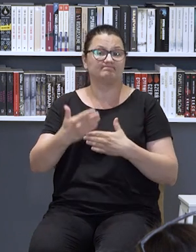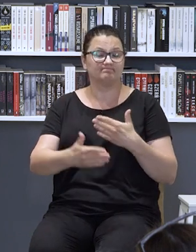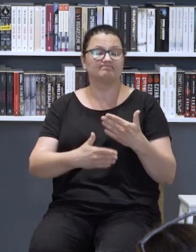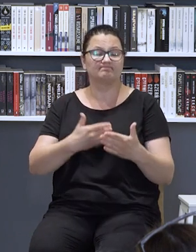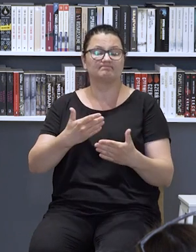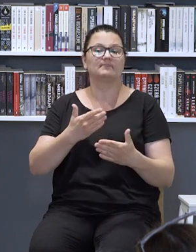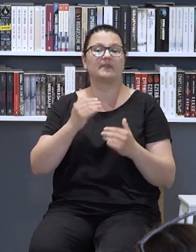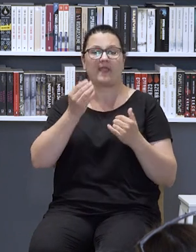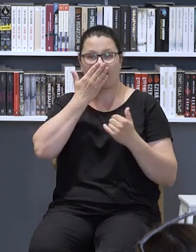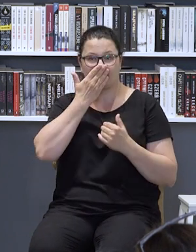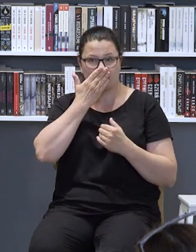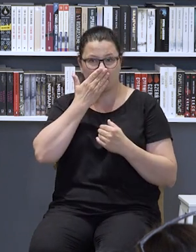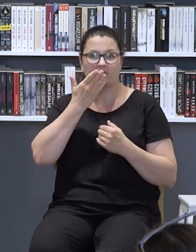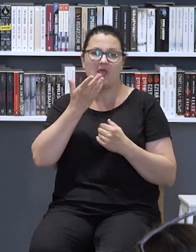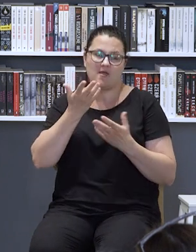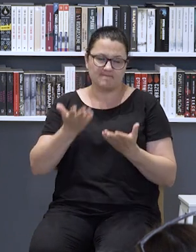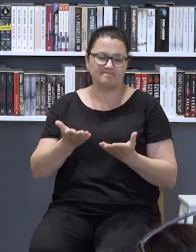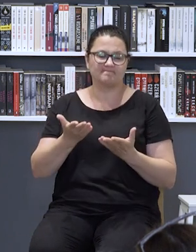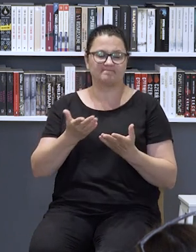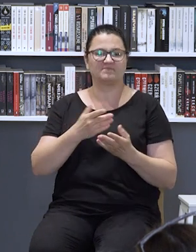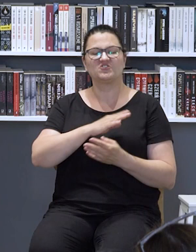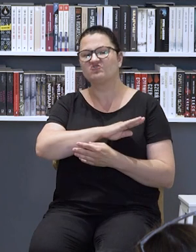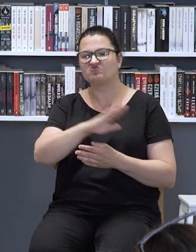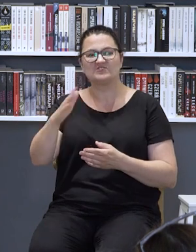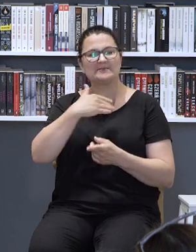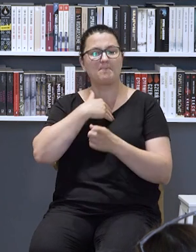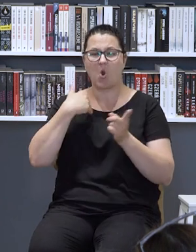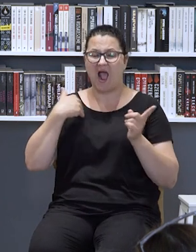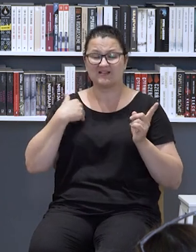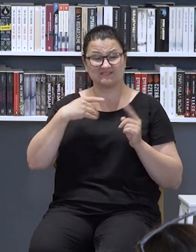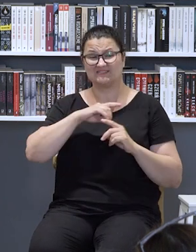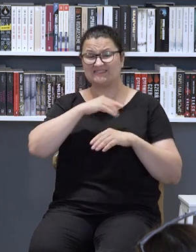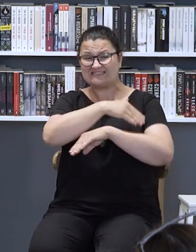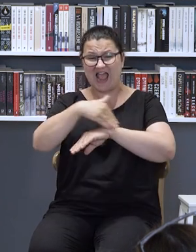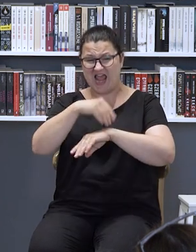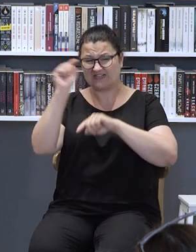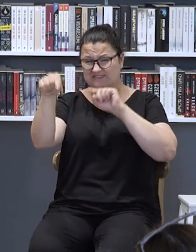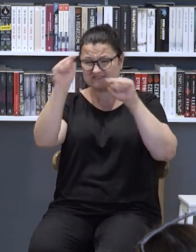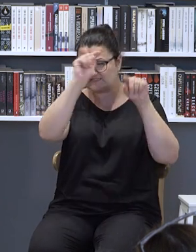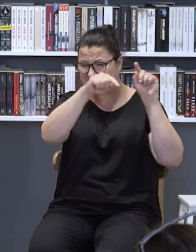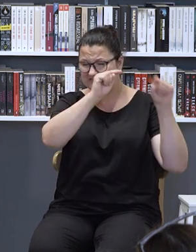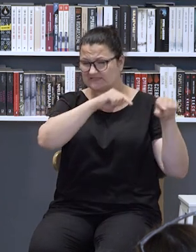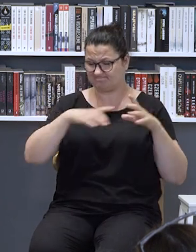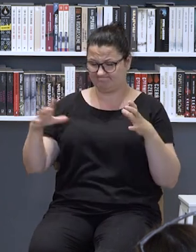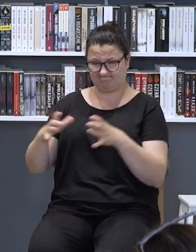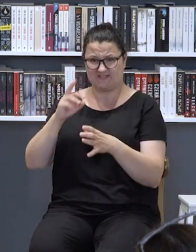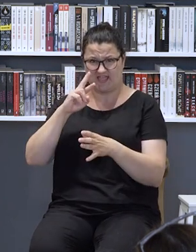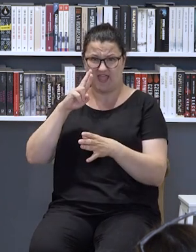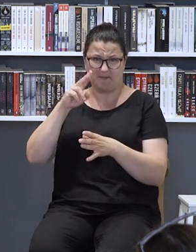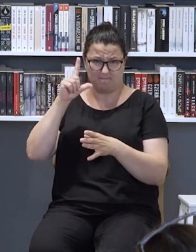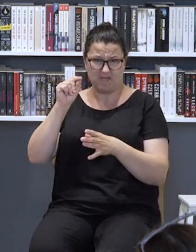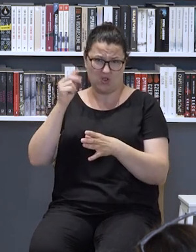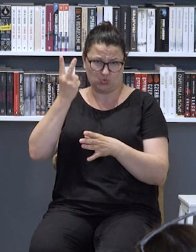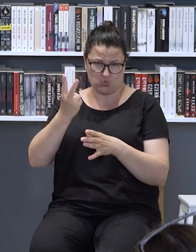konsekwencją tego byłoby to, że wszyscy Polacy, którzy znajdują się poza granicami ówczesnej Rzeczpospolitej